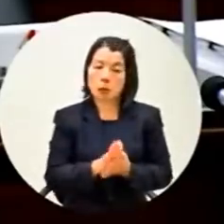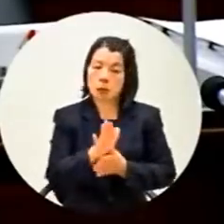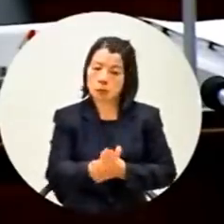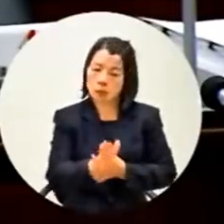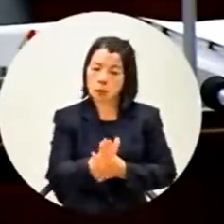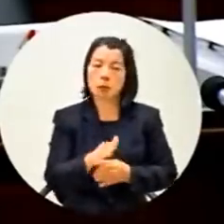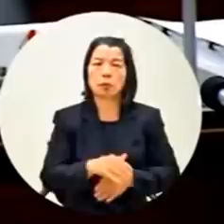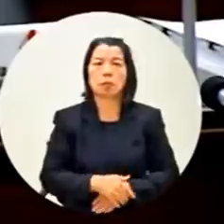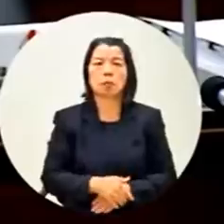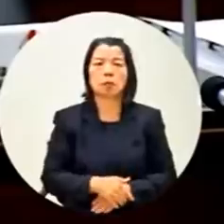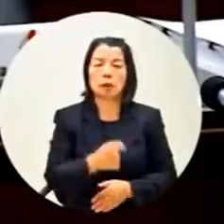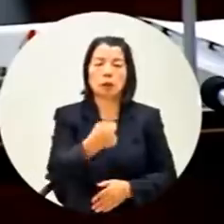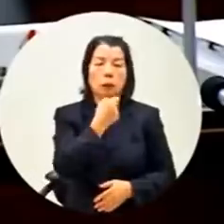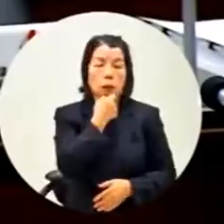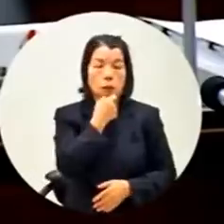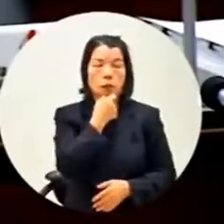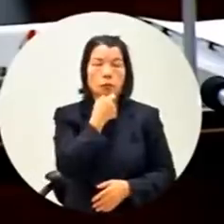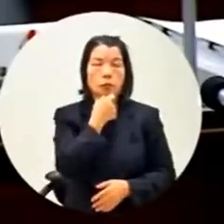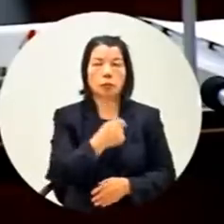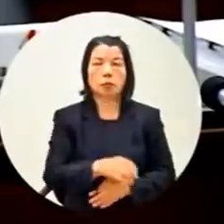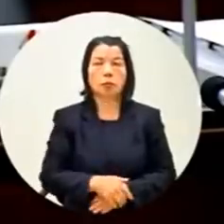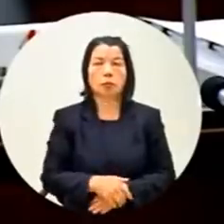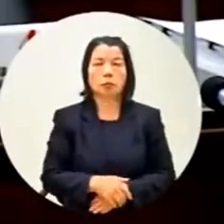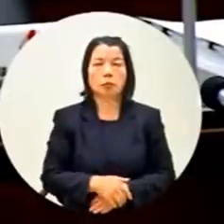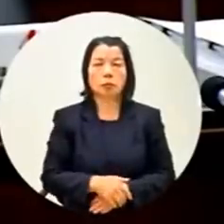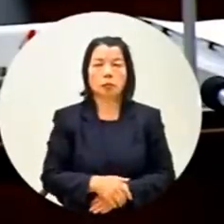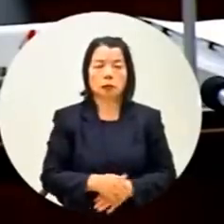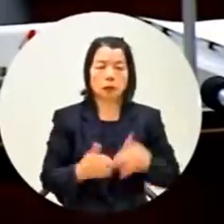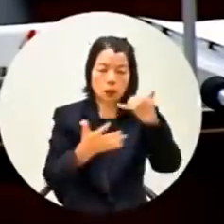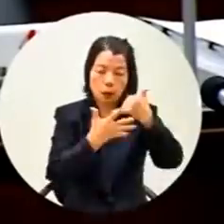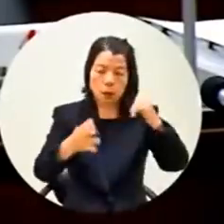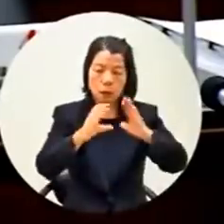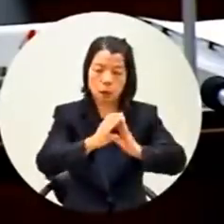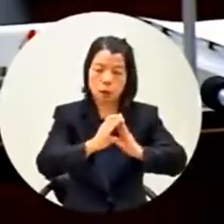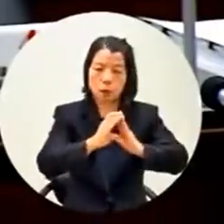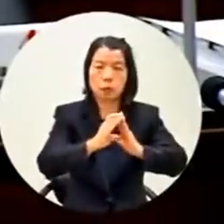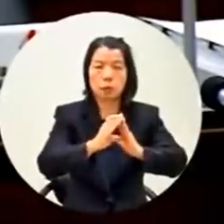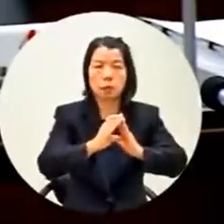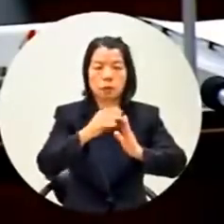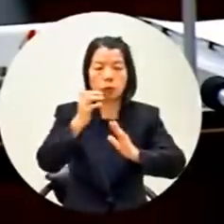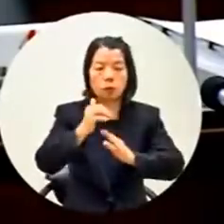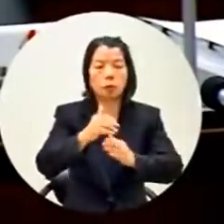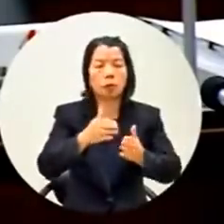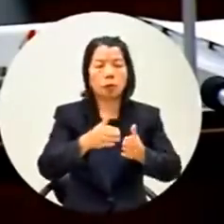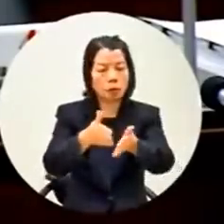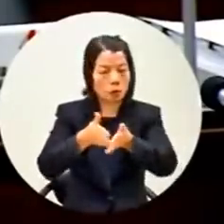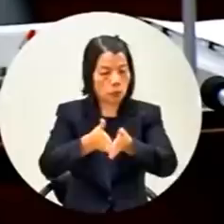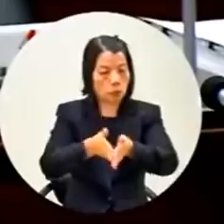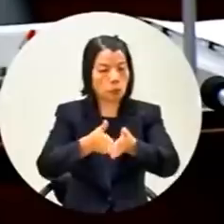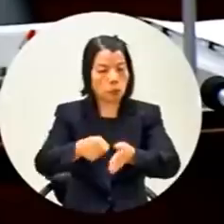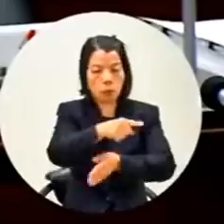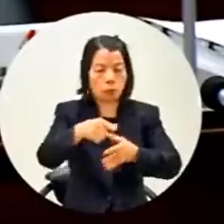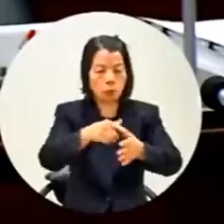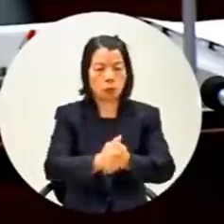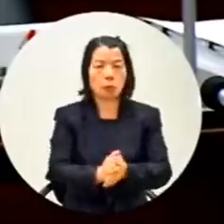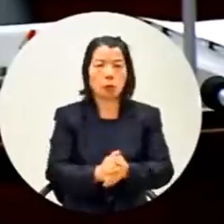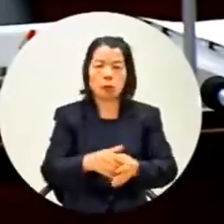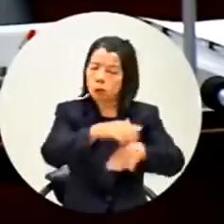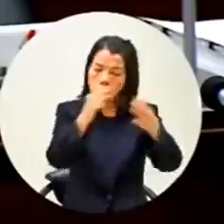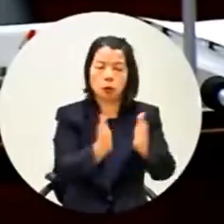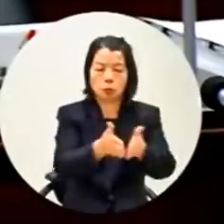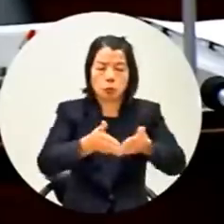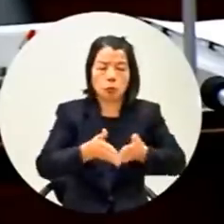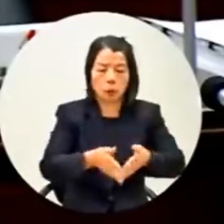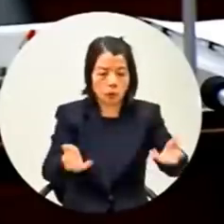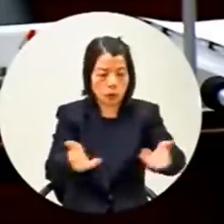愿意在我们海洋局的要求之下， 愿意全区的开发32公